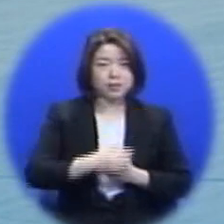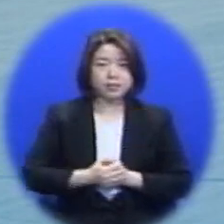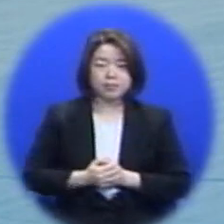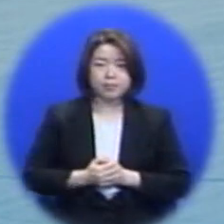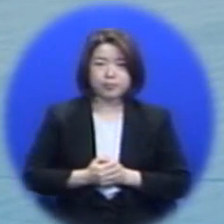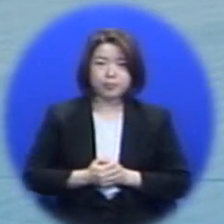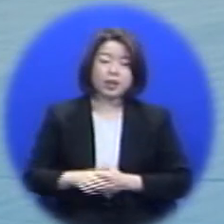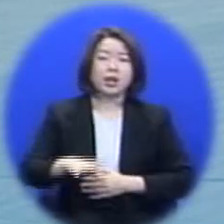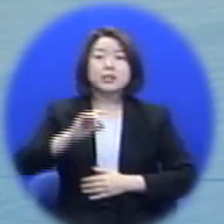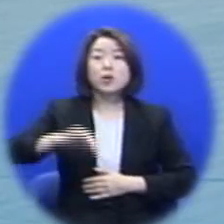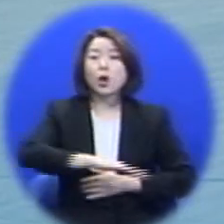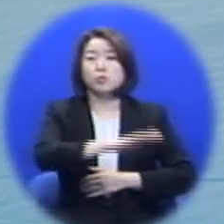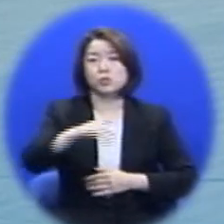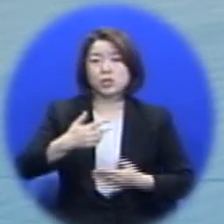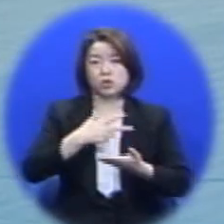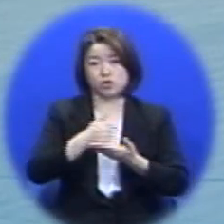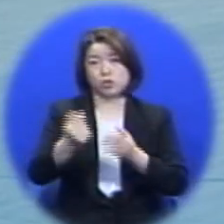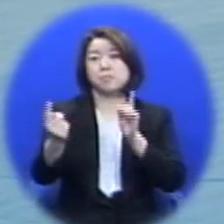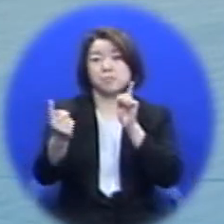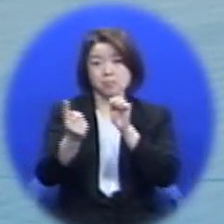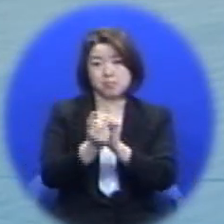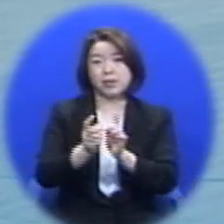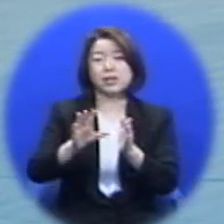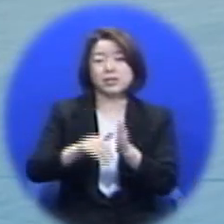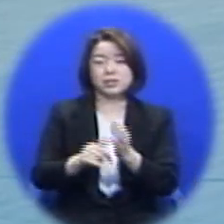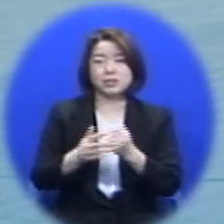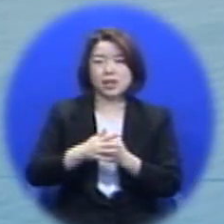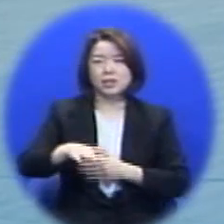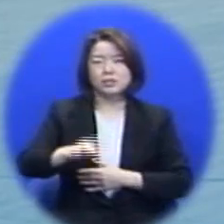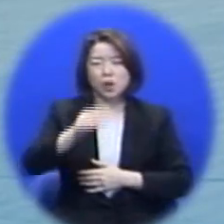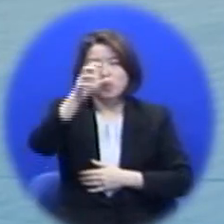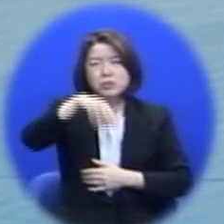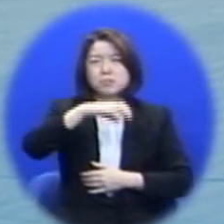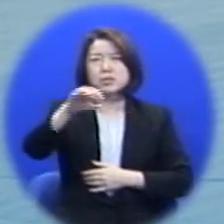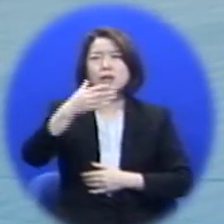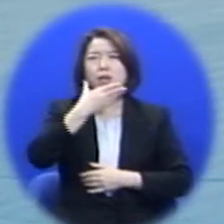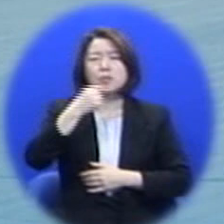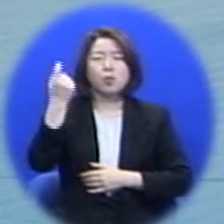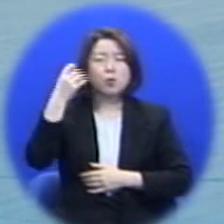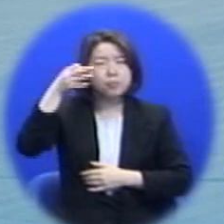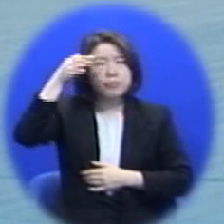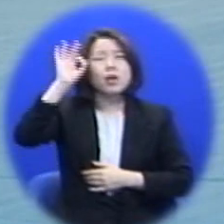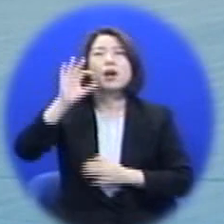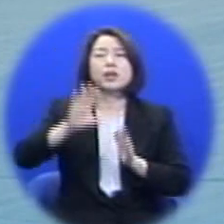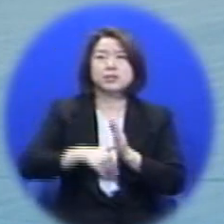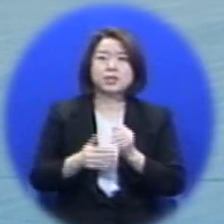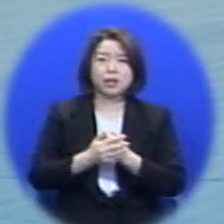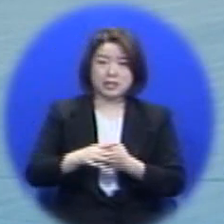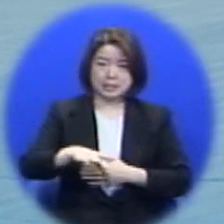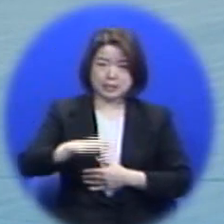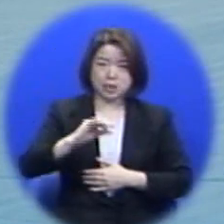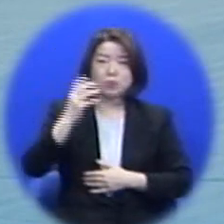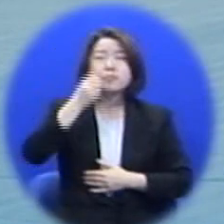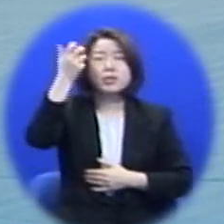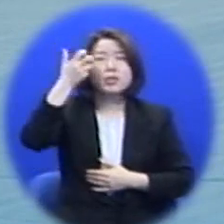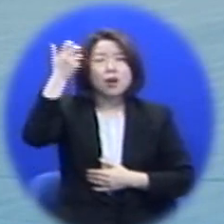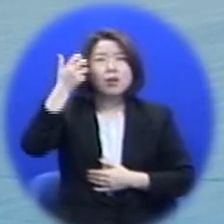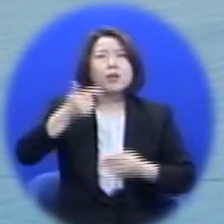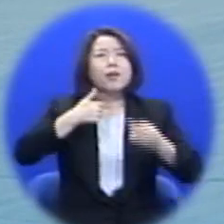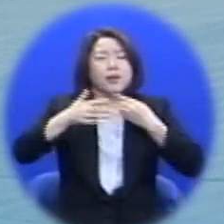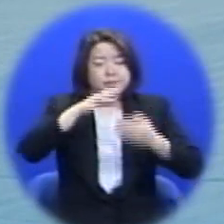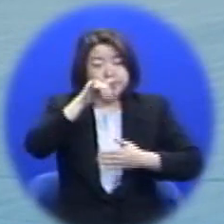처음 우리가 주님을 만났을 때, 처음 십자가 복음을 깨달았을 때, 처음 성령의 체험을 했을